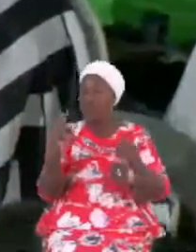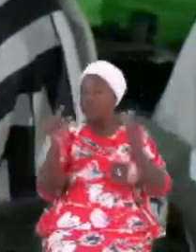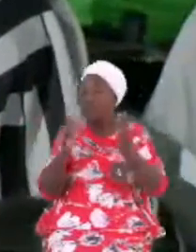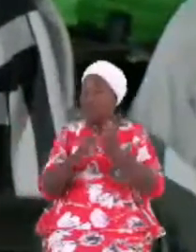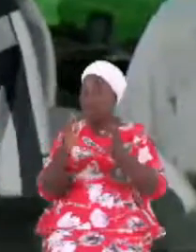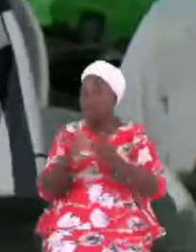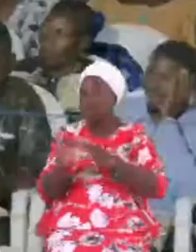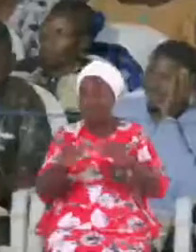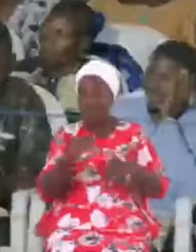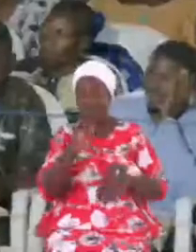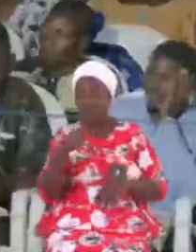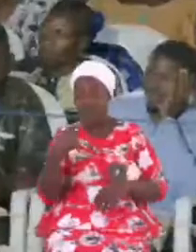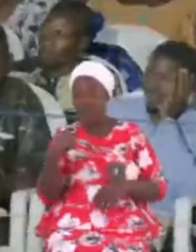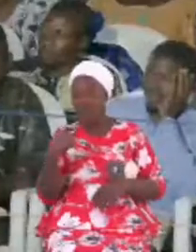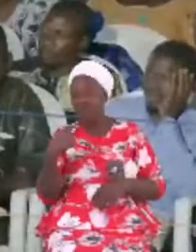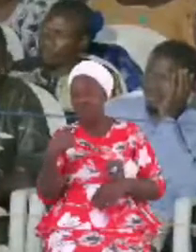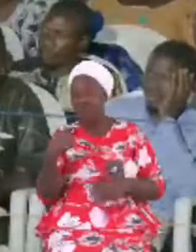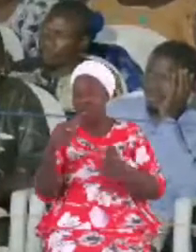Jésus n'a pas dit,